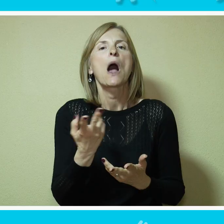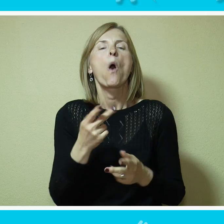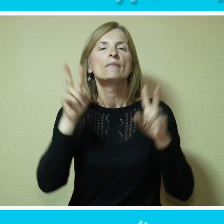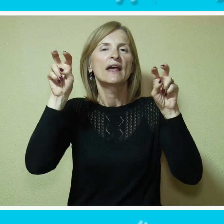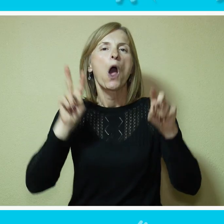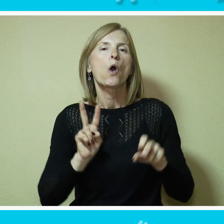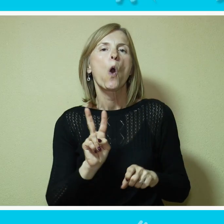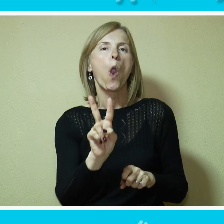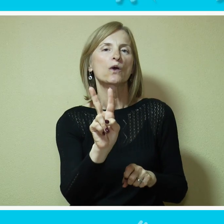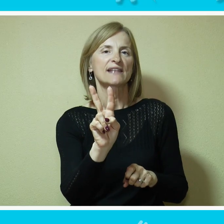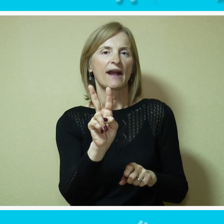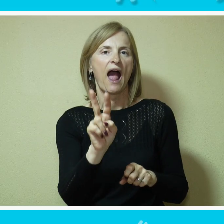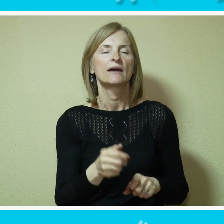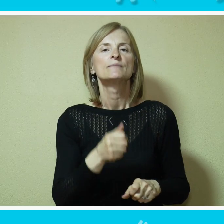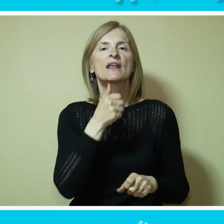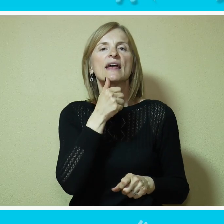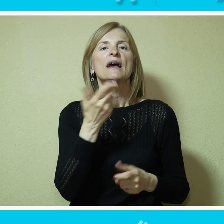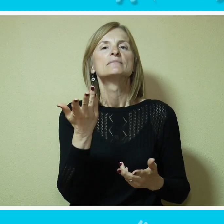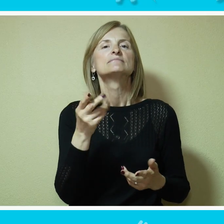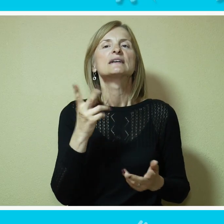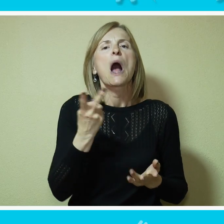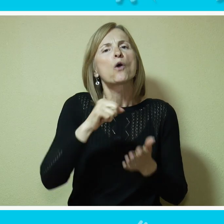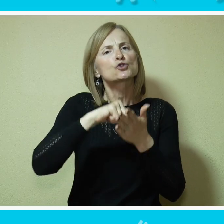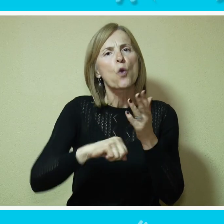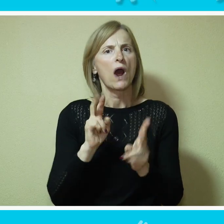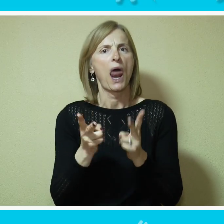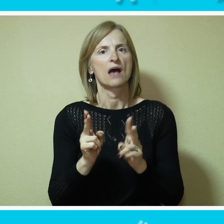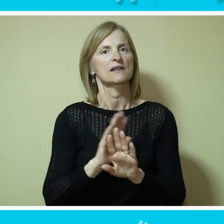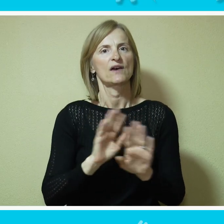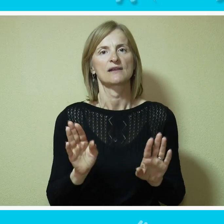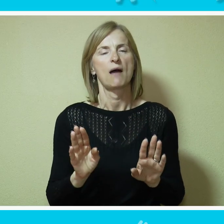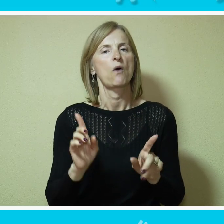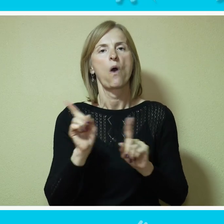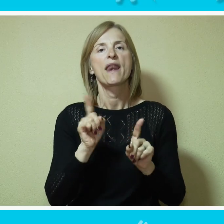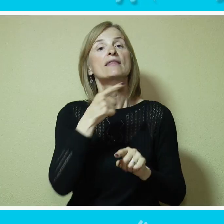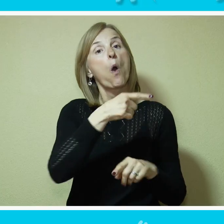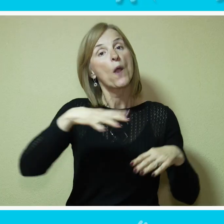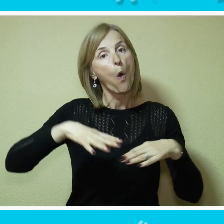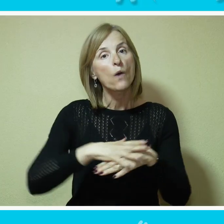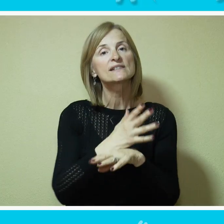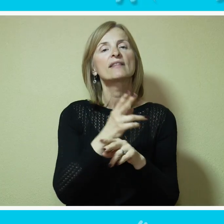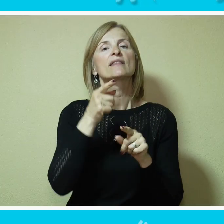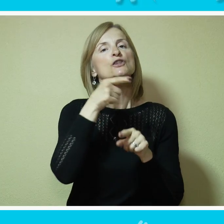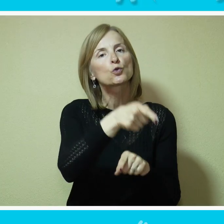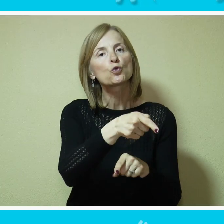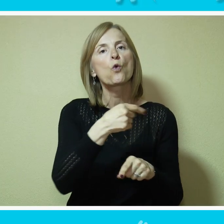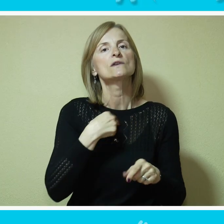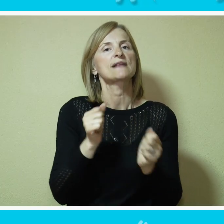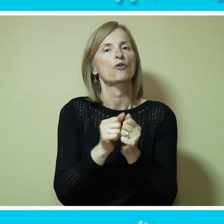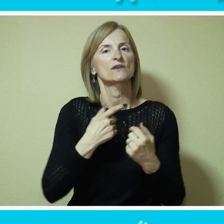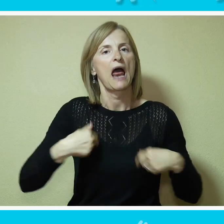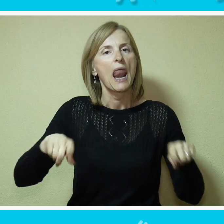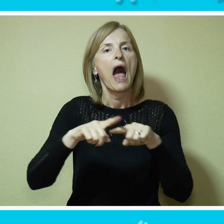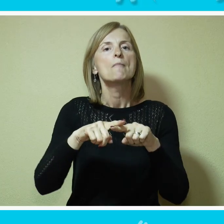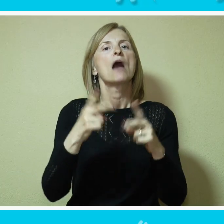iz nekog, da kažemo, vida frontalne, stroge nastave, a da oni osjete da su tu sa nama